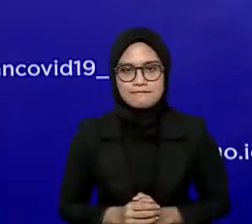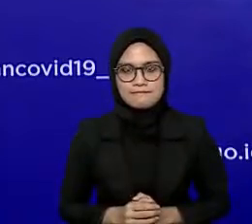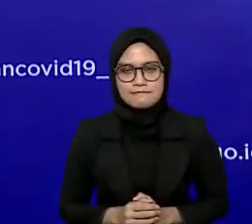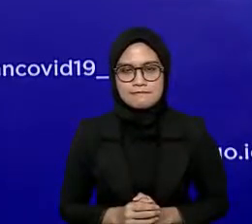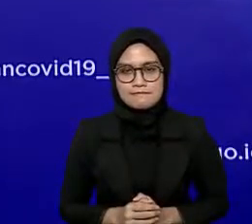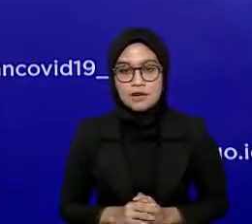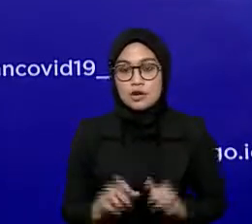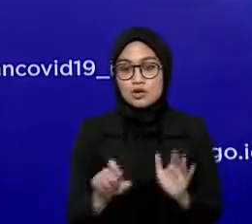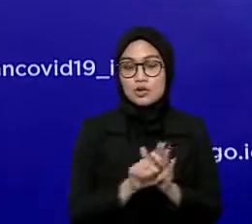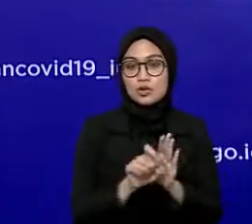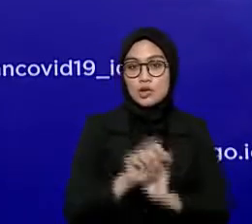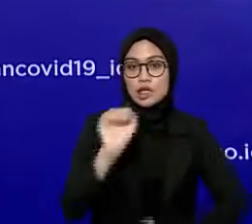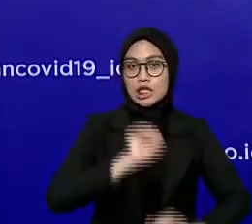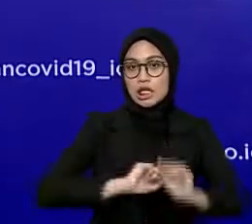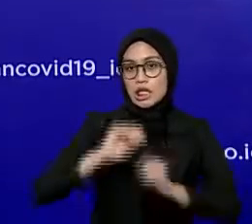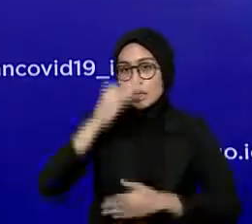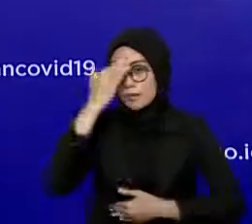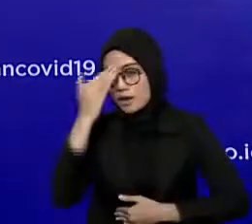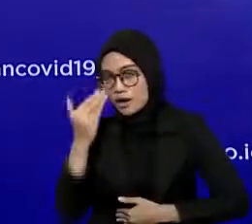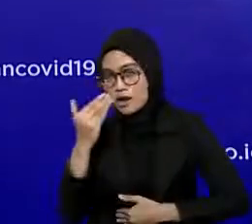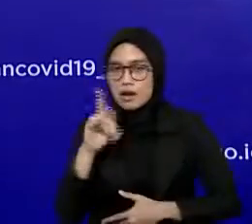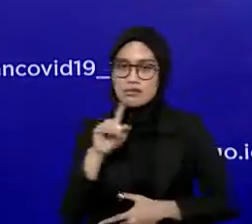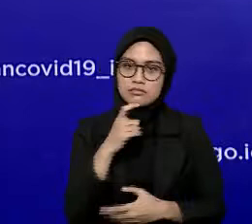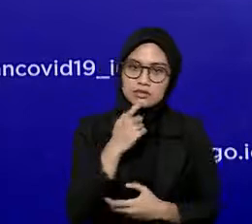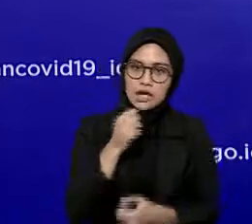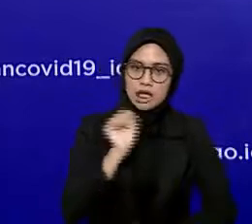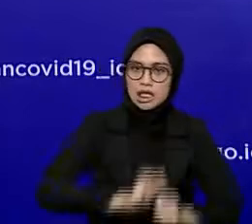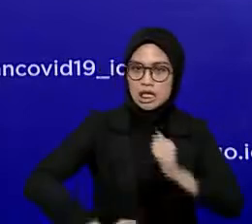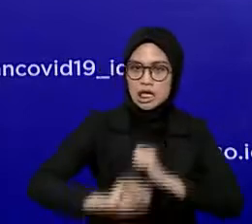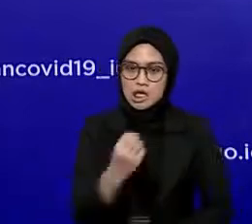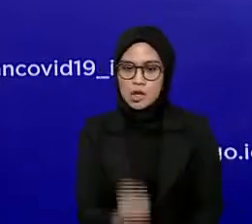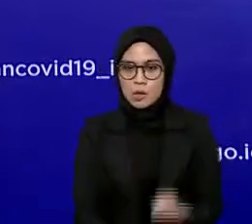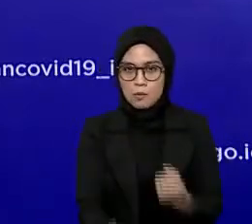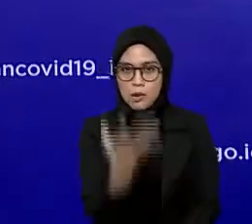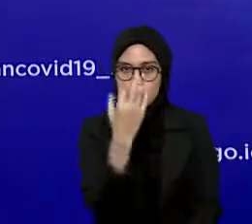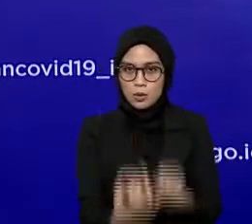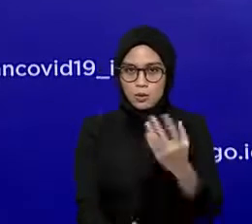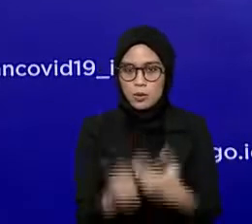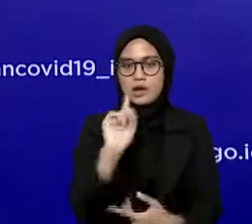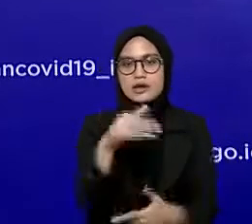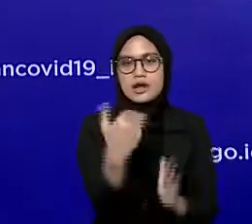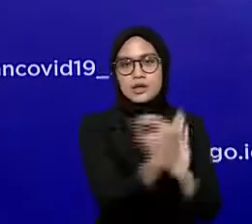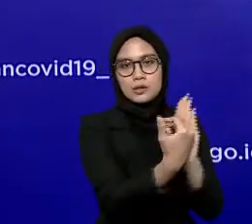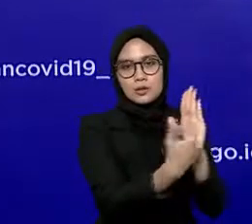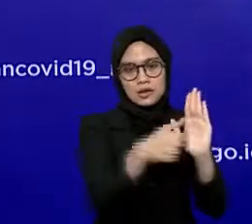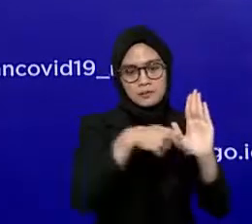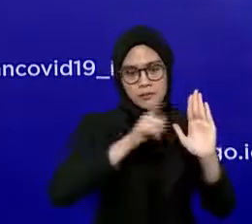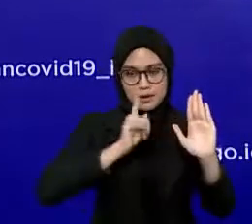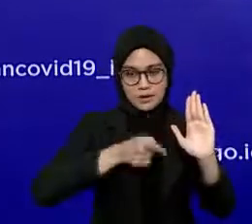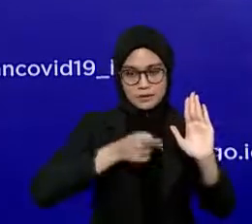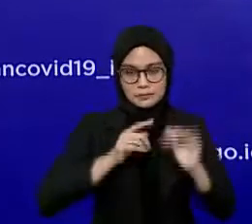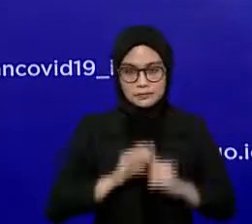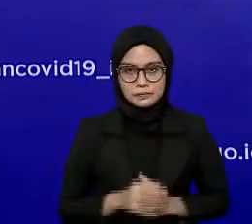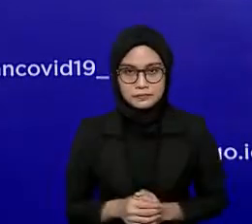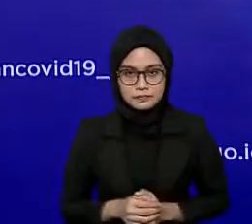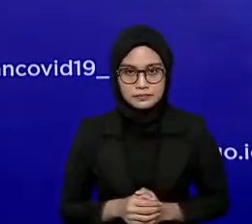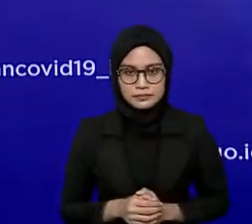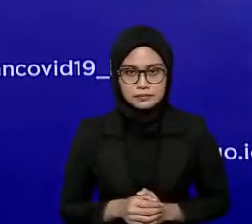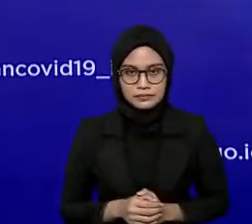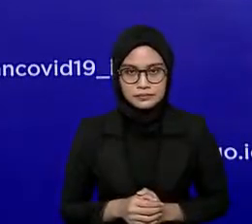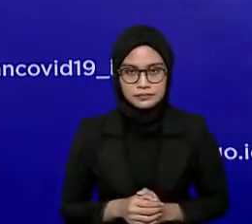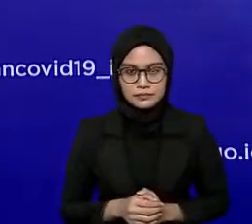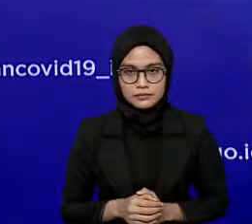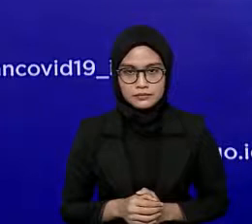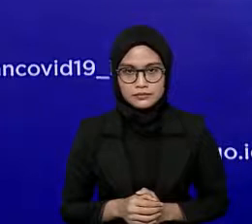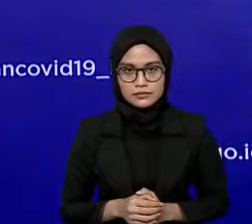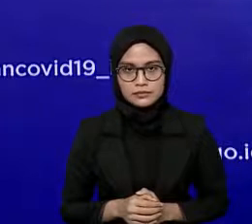seperti rangkaian ibadah dan perayaan Tahun Baru. Hal ini ditetapkan dengan harapan penanganan COVID-19